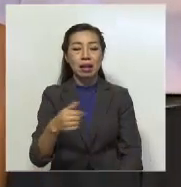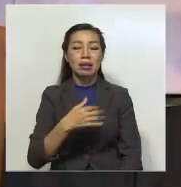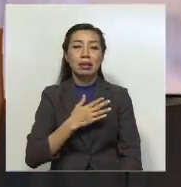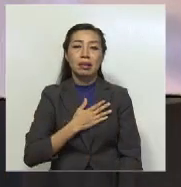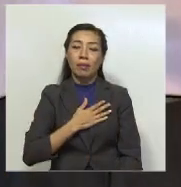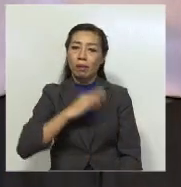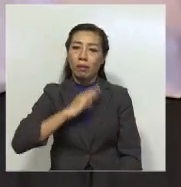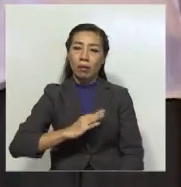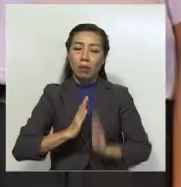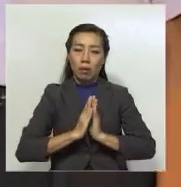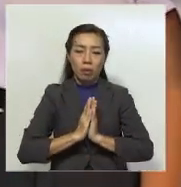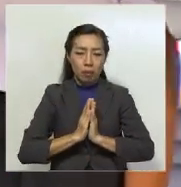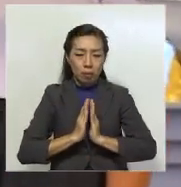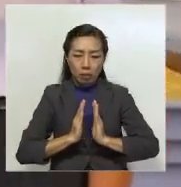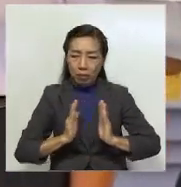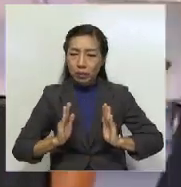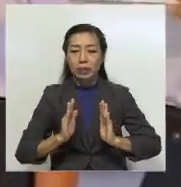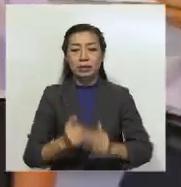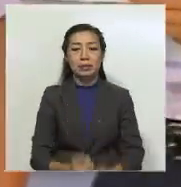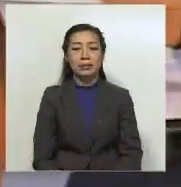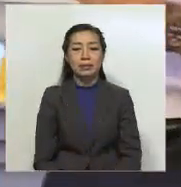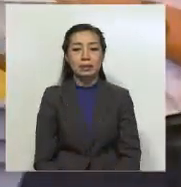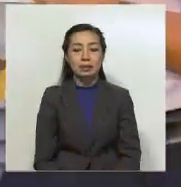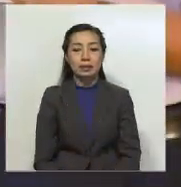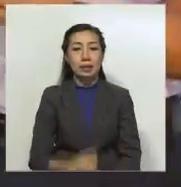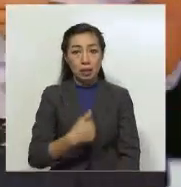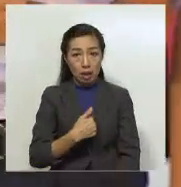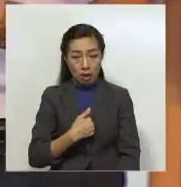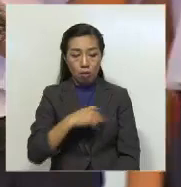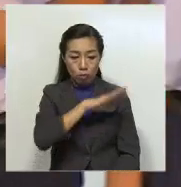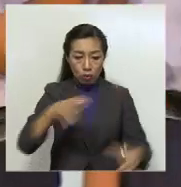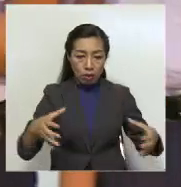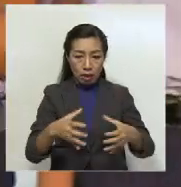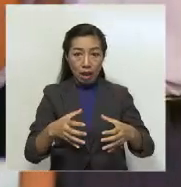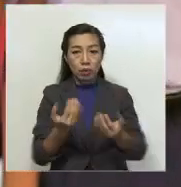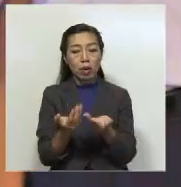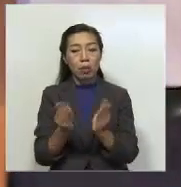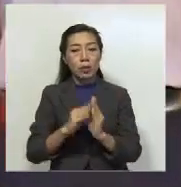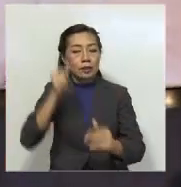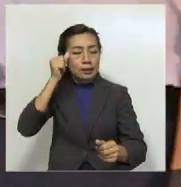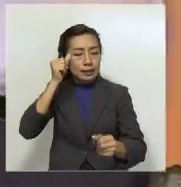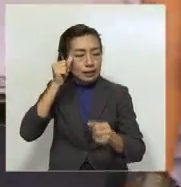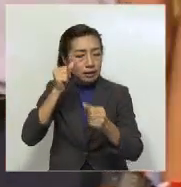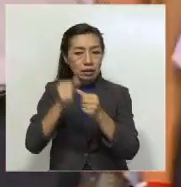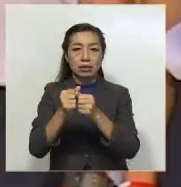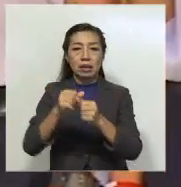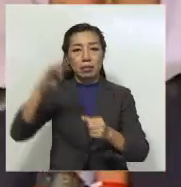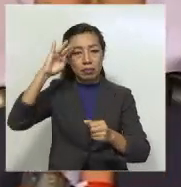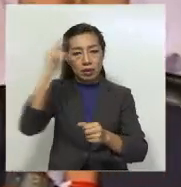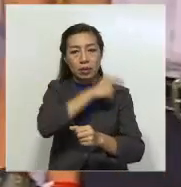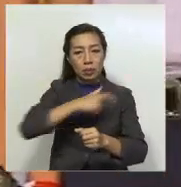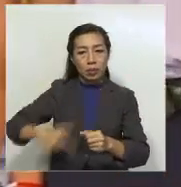เป็นพระมหากรุณาธิคุณอย่างหาที่สุดมิได้และพวกเราครอบครัวจะจดจำพระมหากรุณาธิคุณ